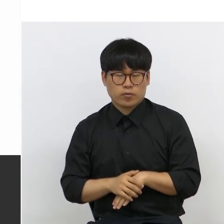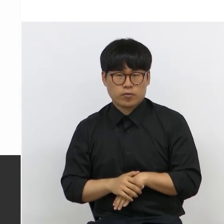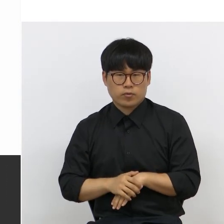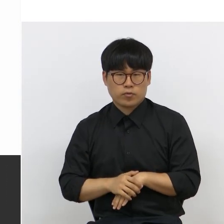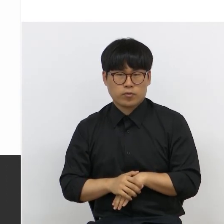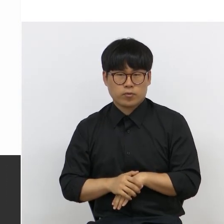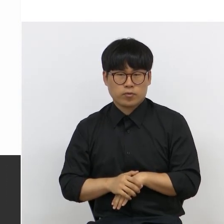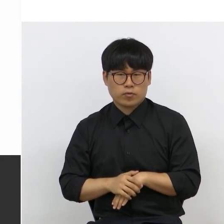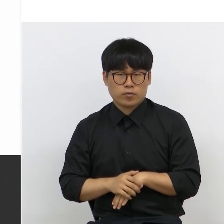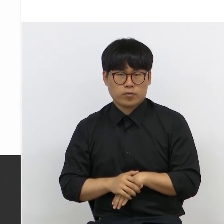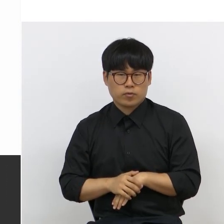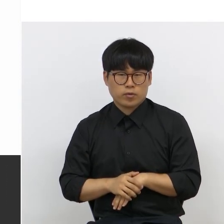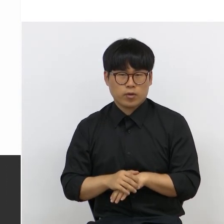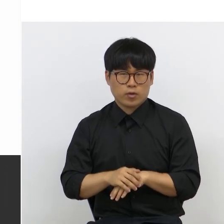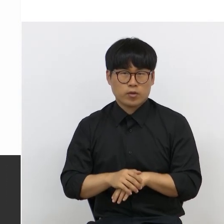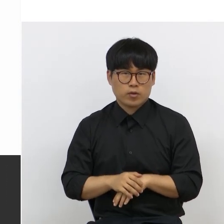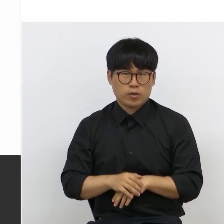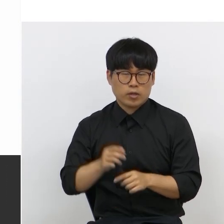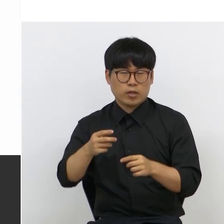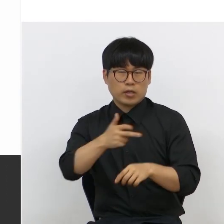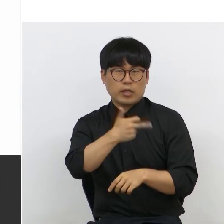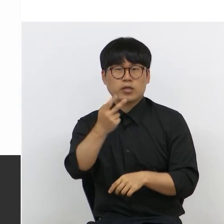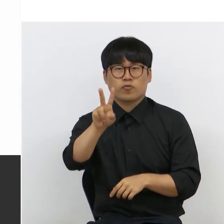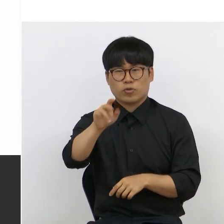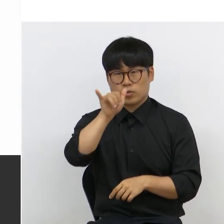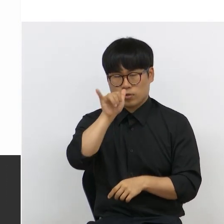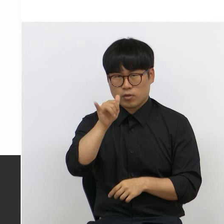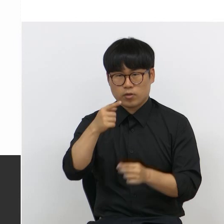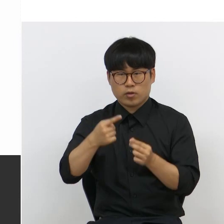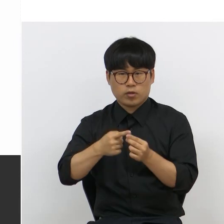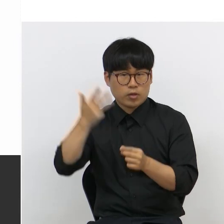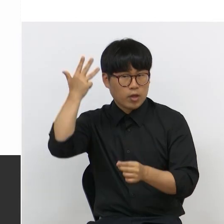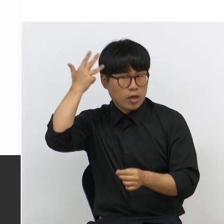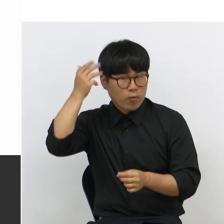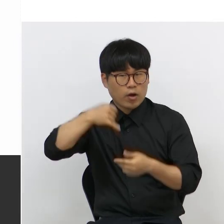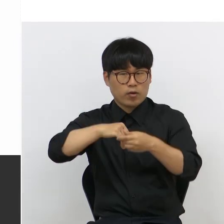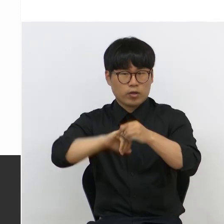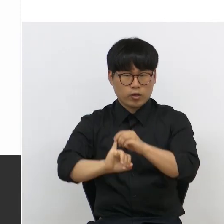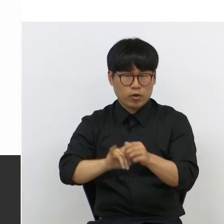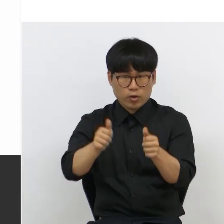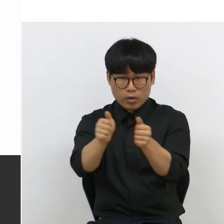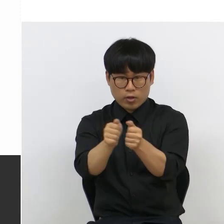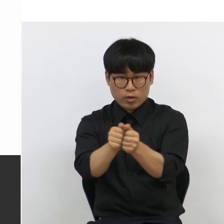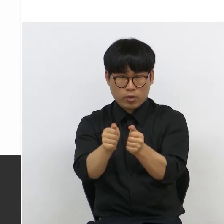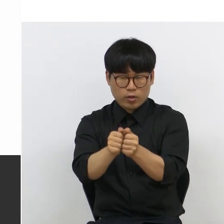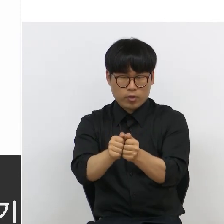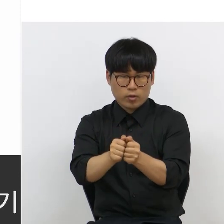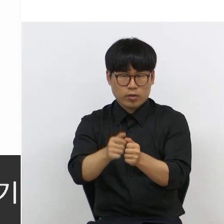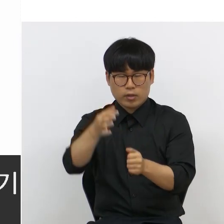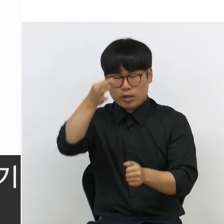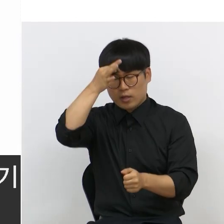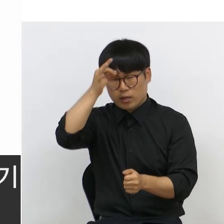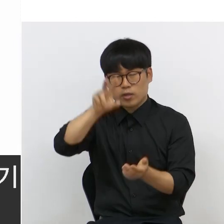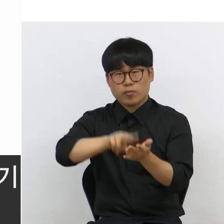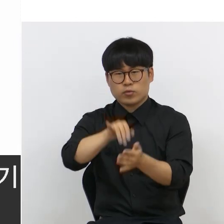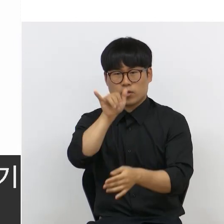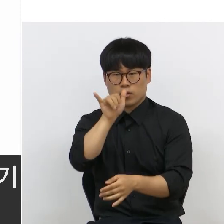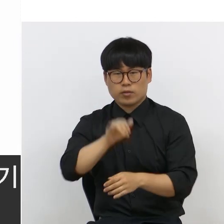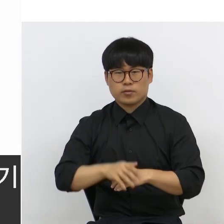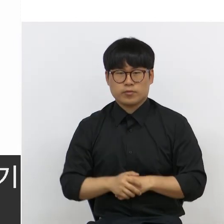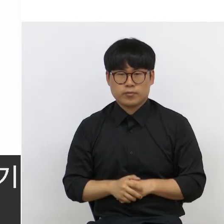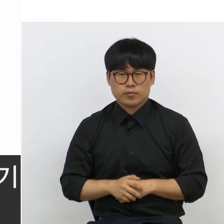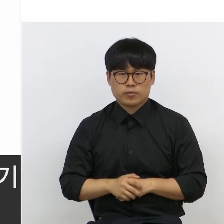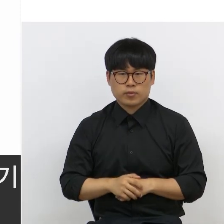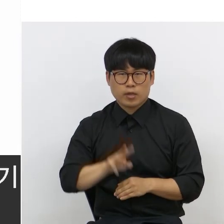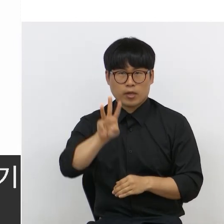미치느냐? 미치는 요소는 몇 가지가 있냐? 크게 두 가지만 강조하면 와우 기형이 있거나 뇌 기능에 문제가 있을 때는 영향을 주는 거고,